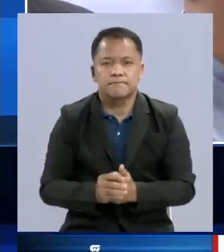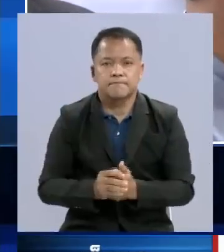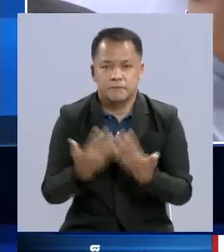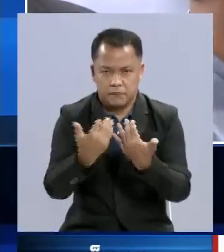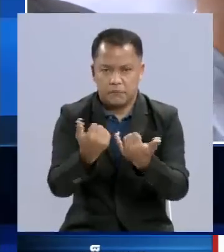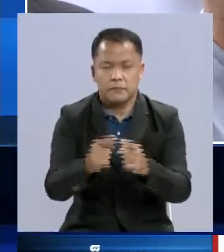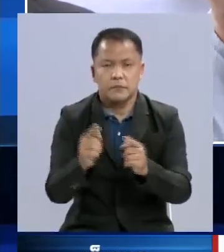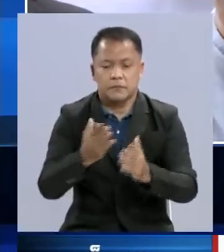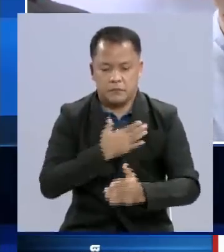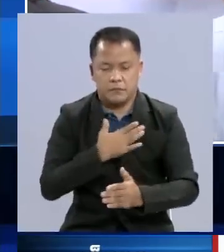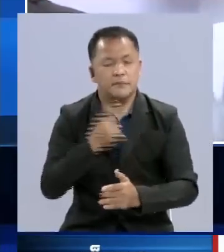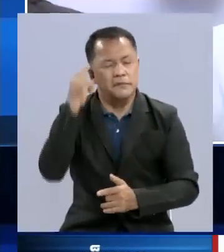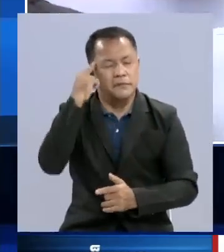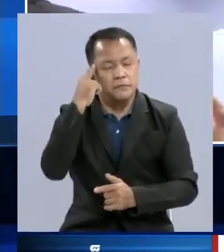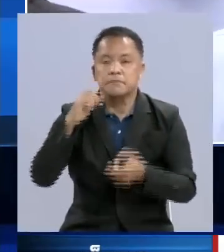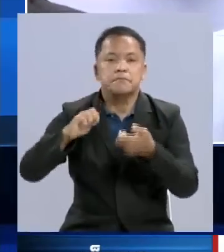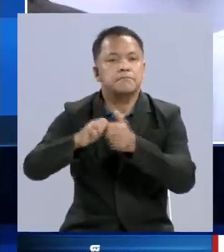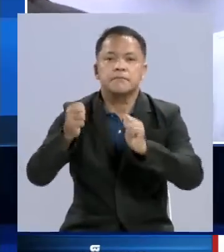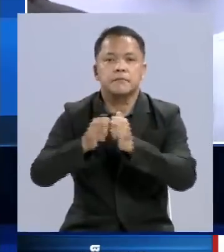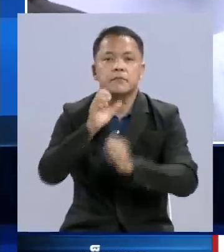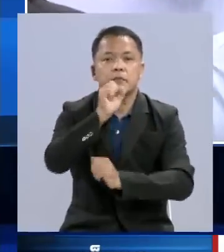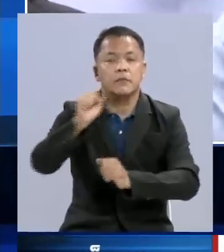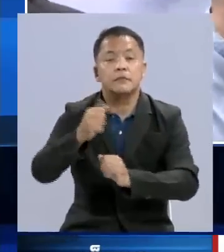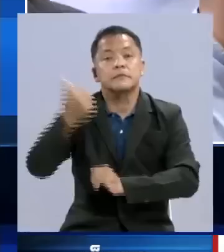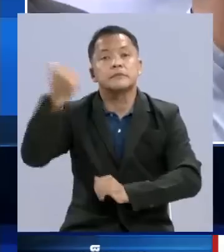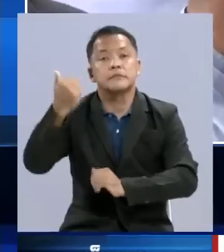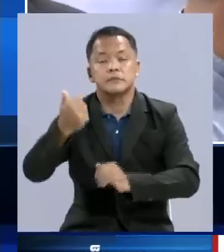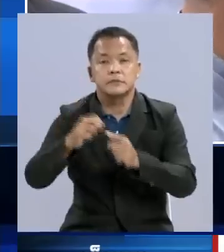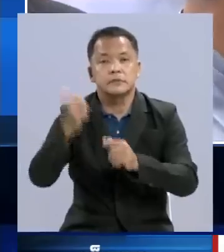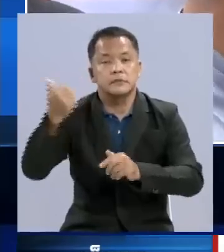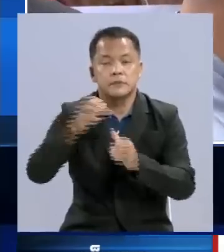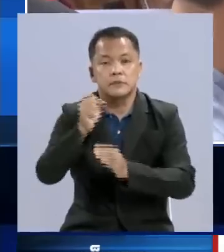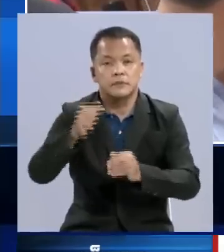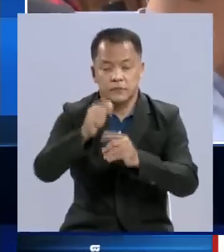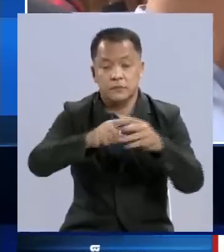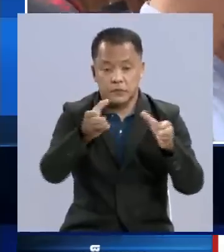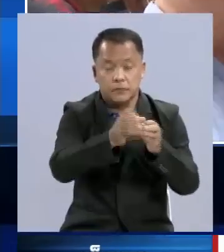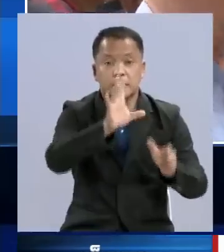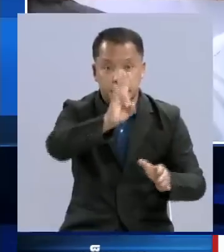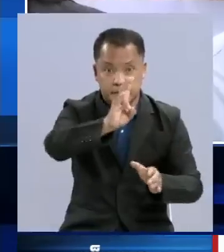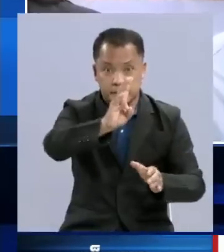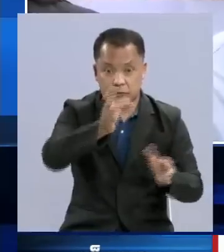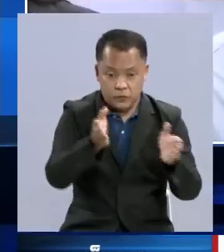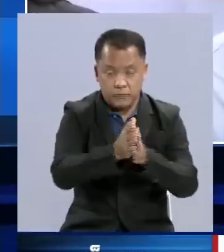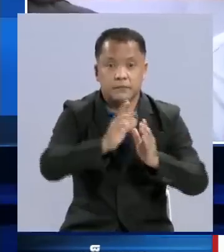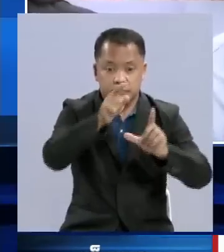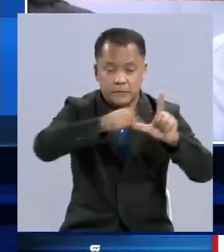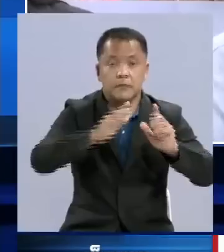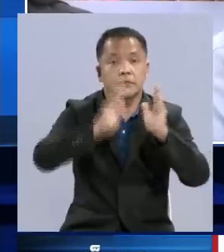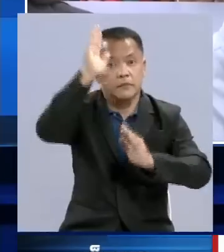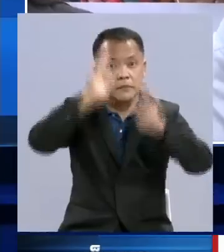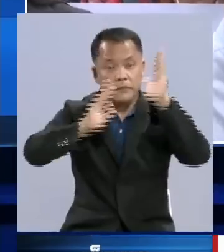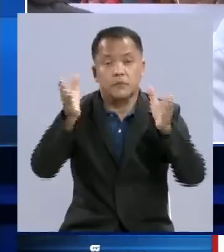ขณะเดียวกันส่วนตัวก็คือไม่ติดนะครับถ้าเกิดจะมีส.ส.พรรคอื่นนอกเหนือจาก7พรรคร่วมรัฐบาลที่ร่วมกับทางก้าวไกลมาโหวต